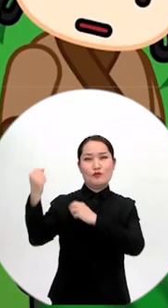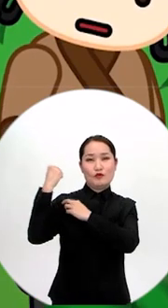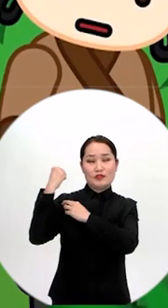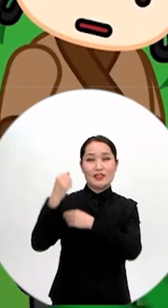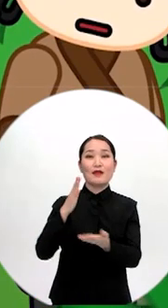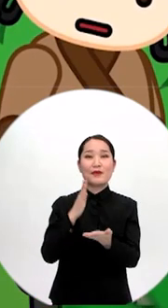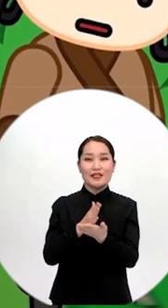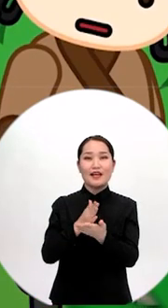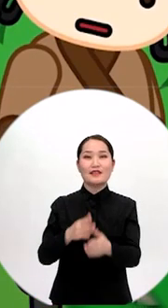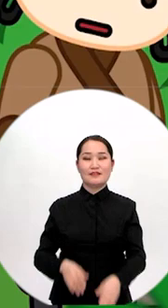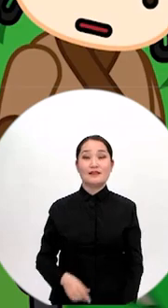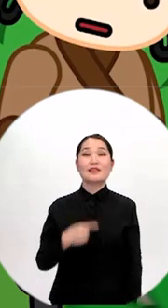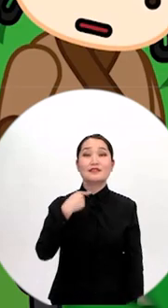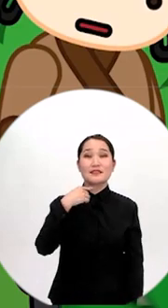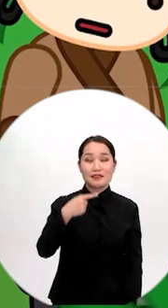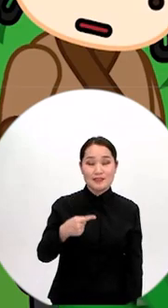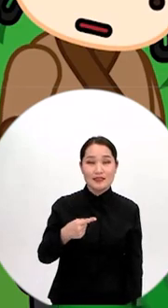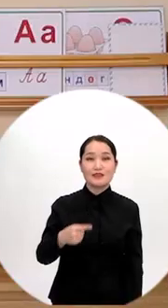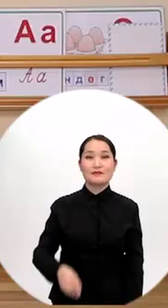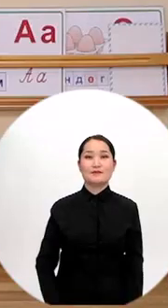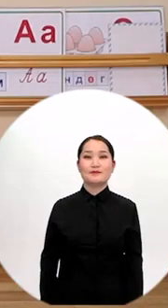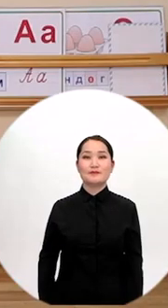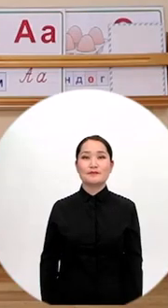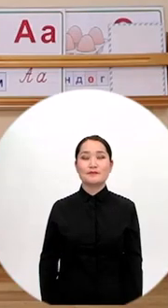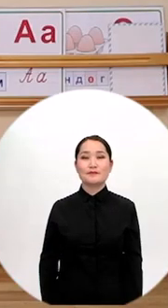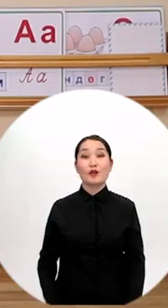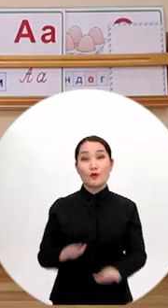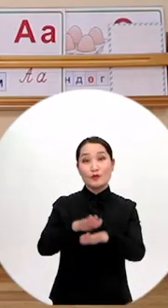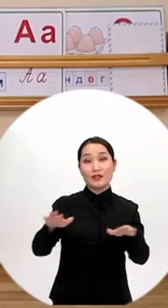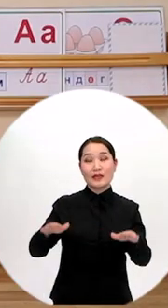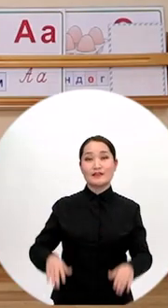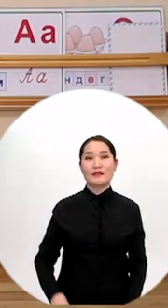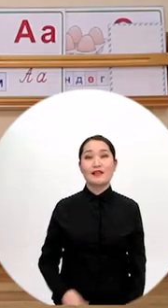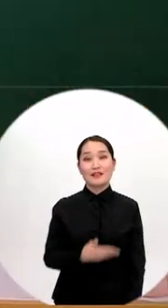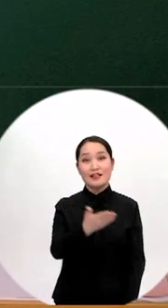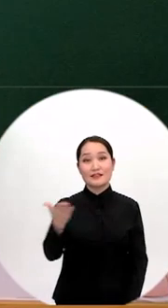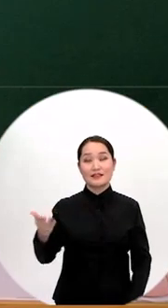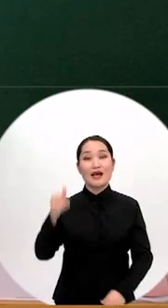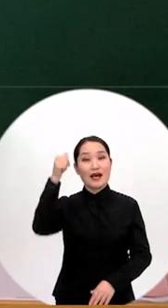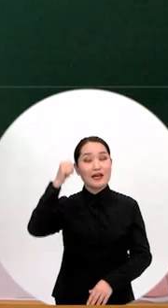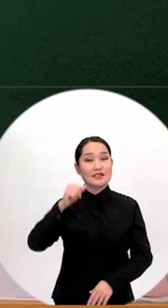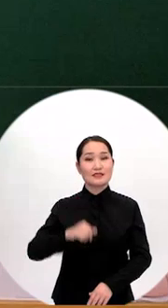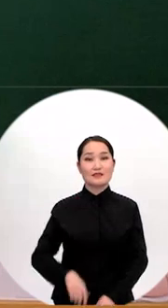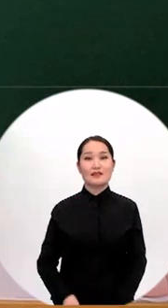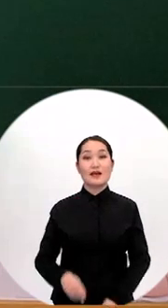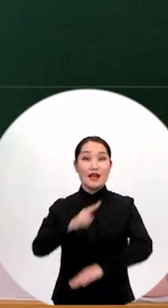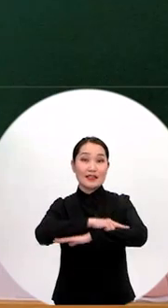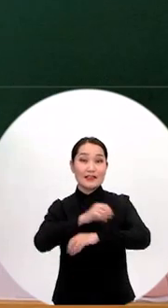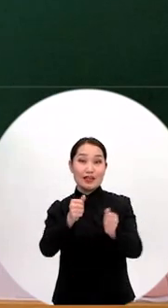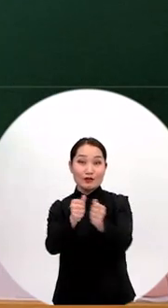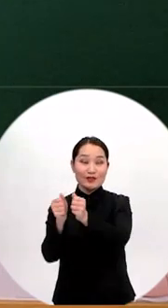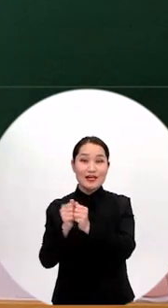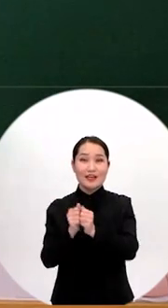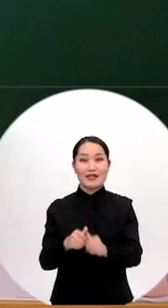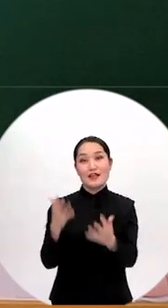хүчтэй байх нэ хэмээн сургажээ. Хүүхдүүд ээ, та нар ч гэсэн ах эгч нартайгаа анги хамт